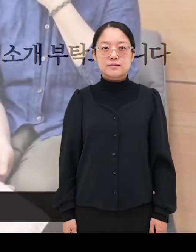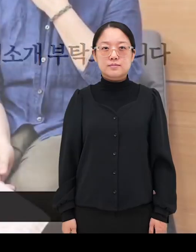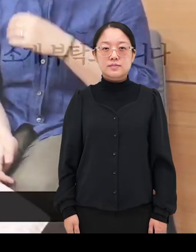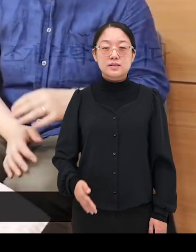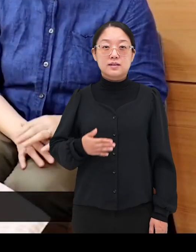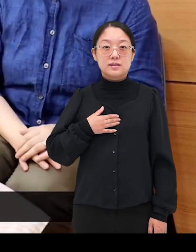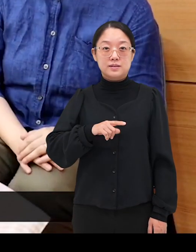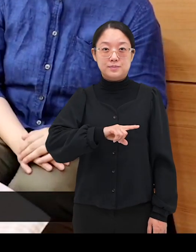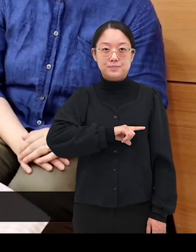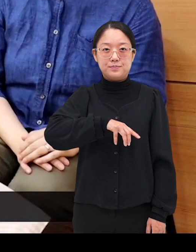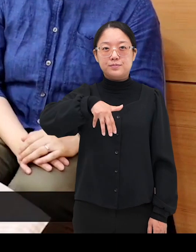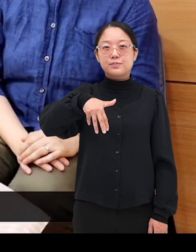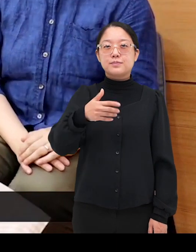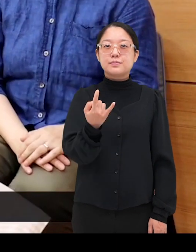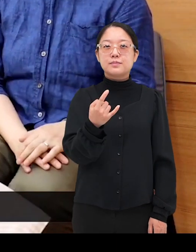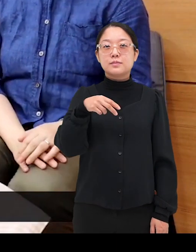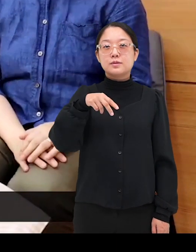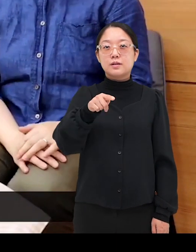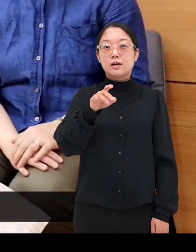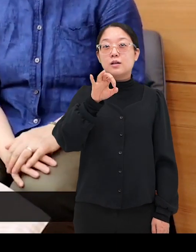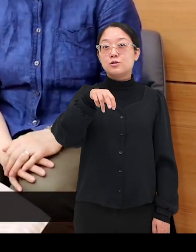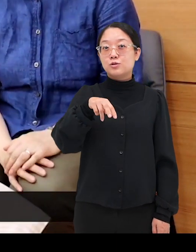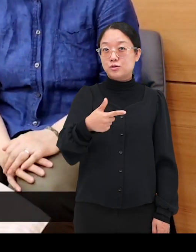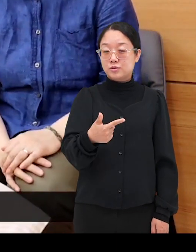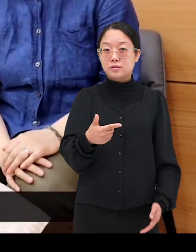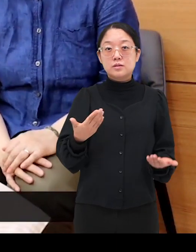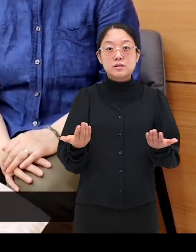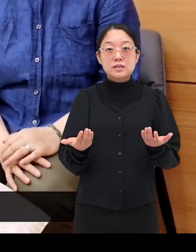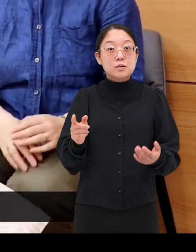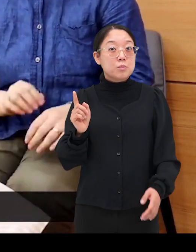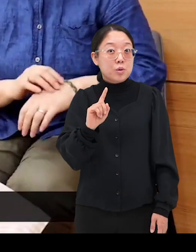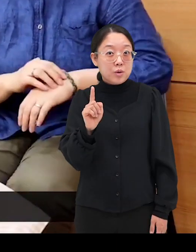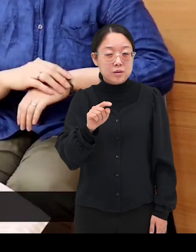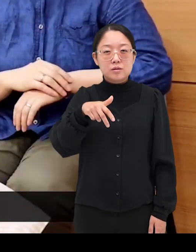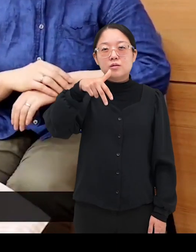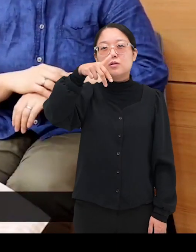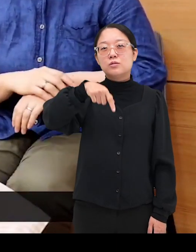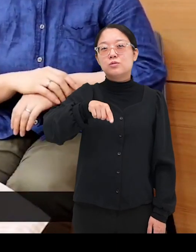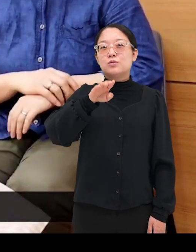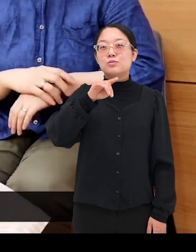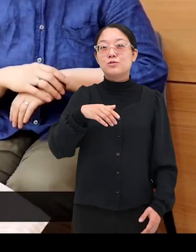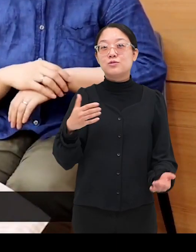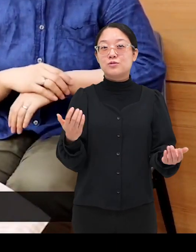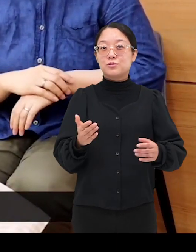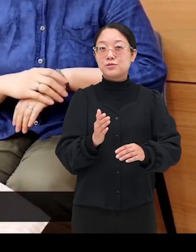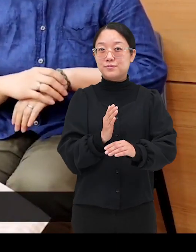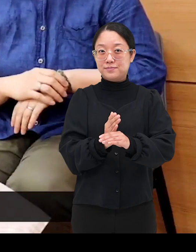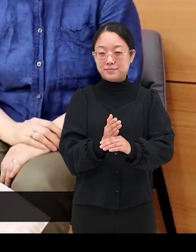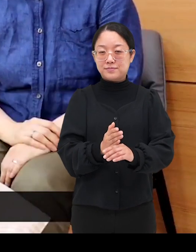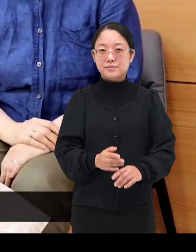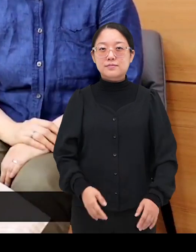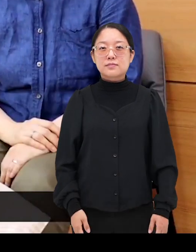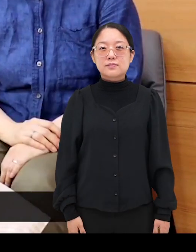저는 최서윤이고요. 뭐라고 소개해야 되지? 네, 그냥 내